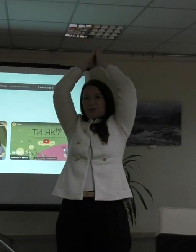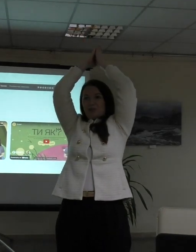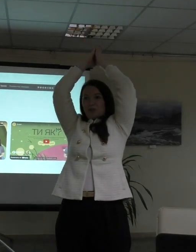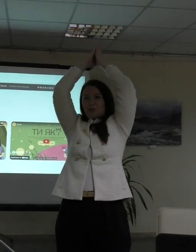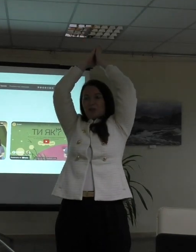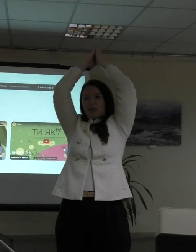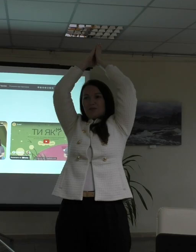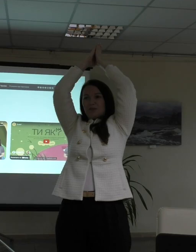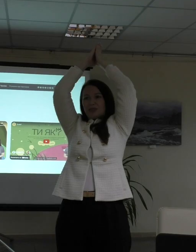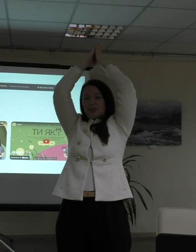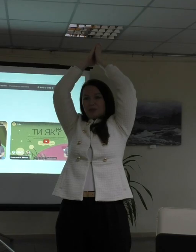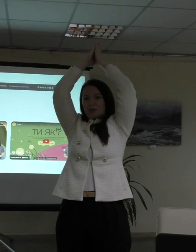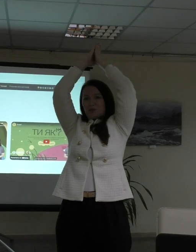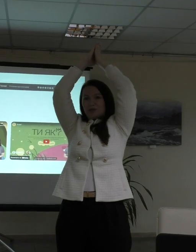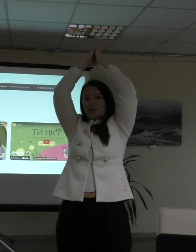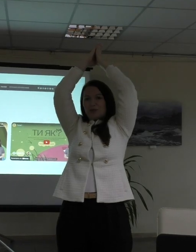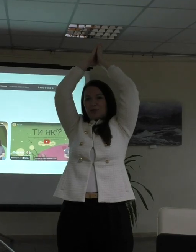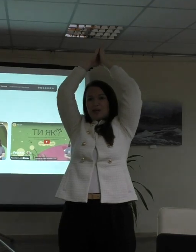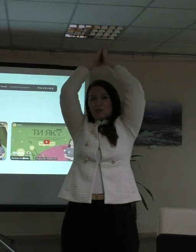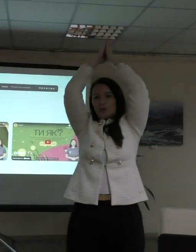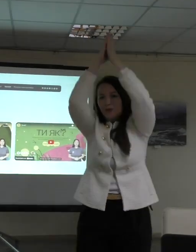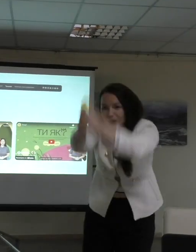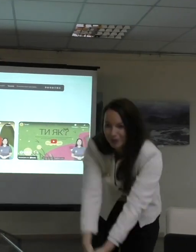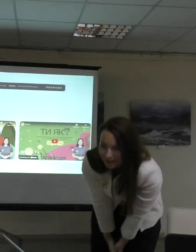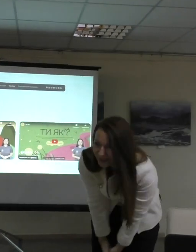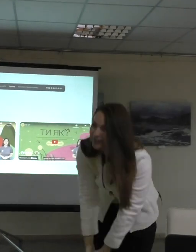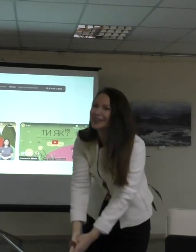потім уявляємо цю проблему, яка нас турбує, і рубаємо.